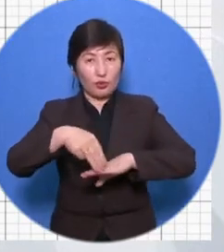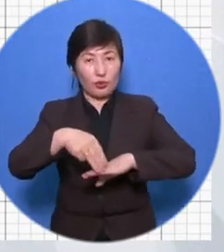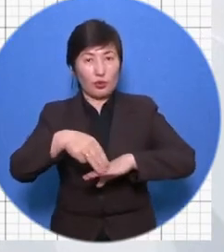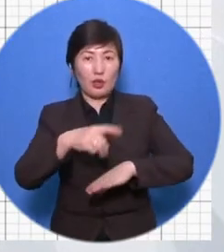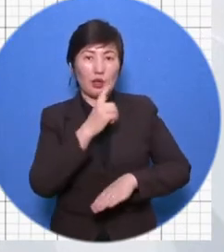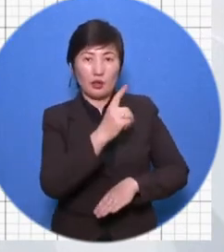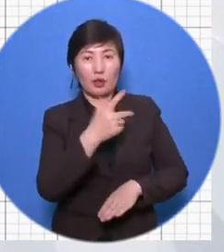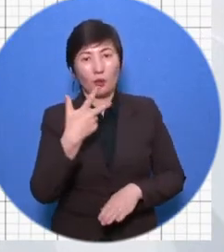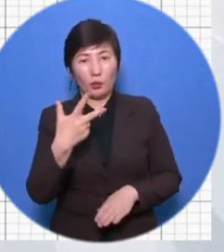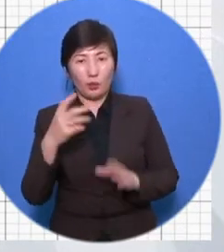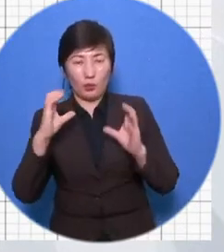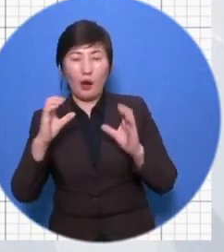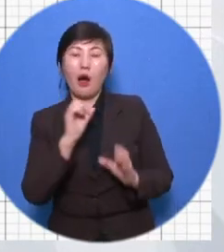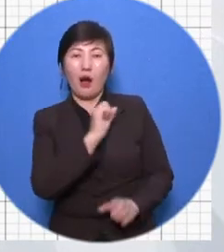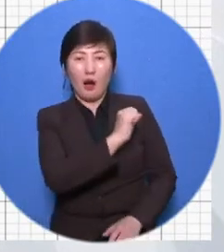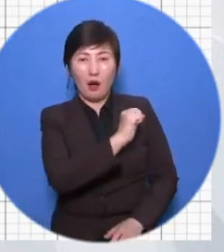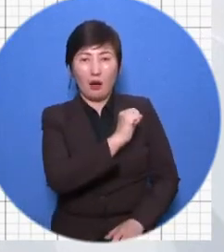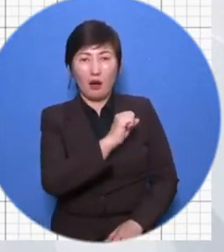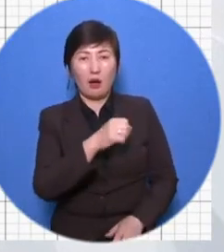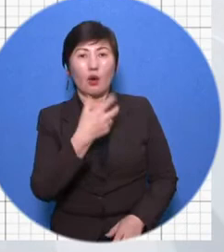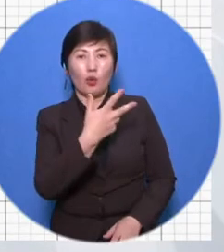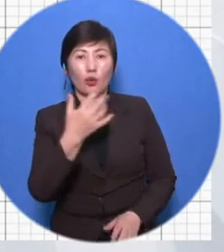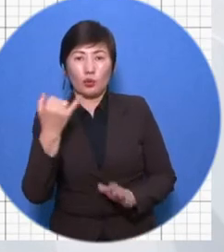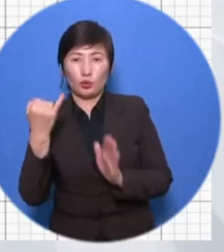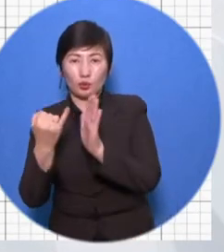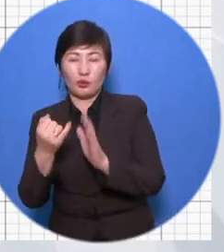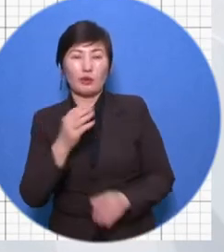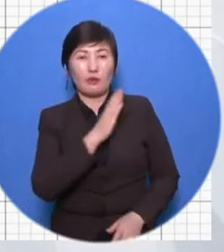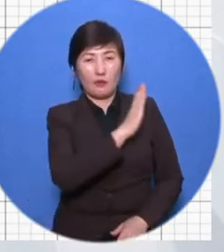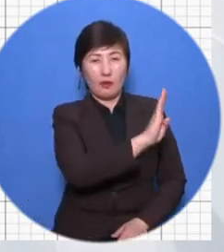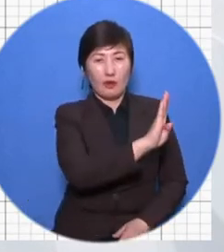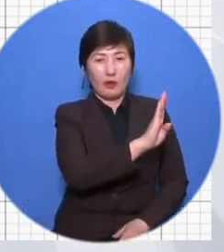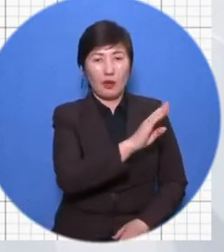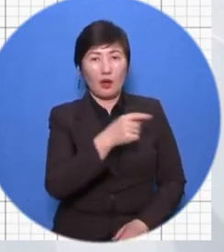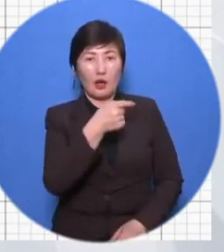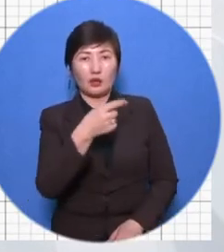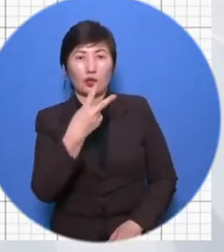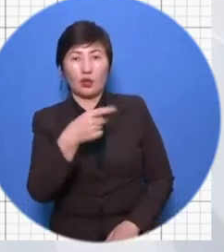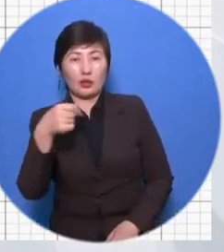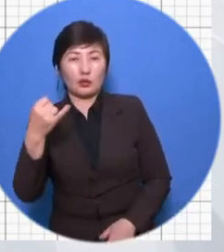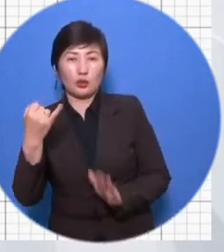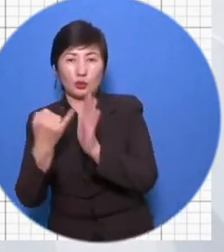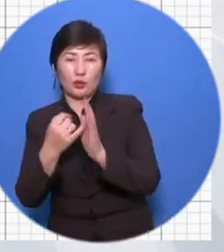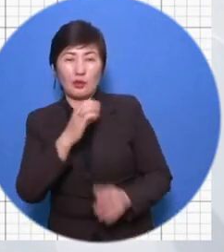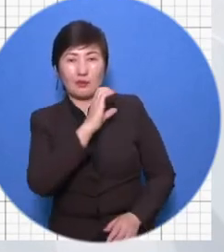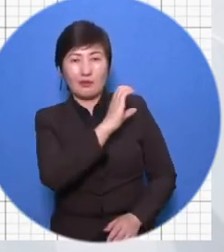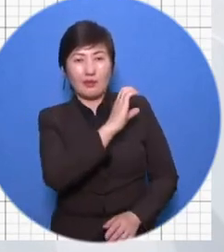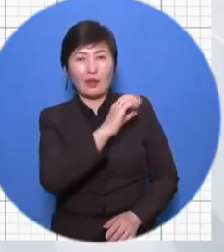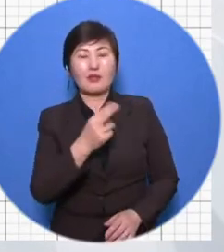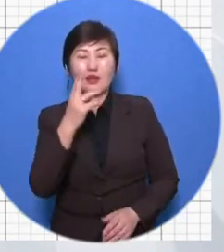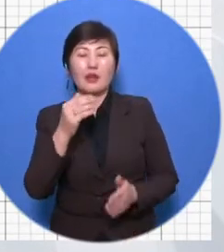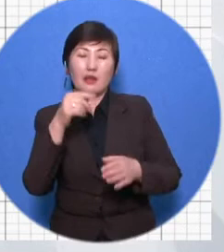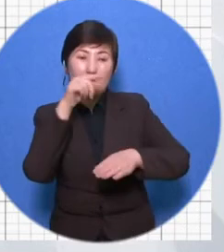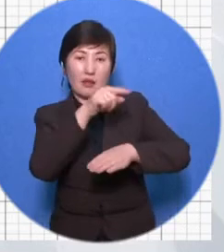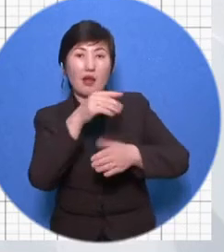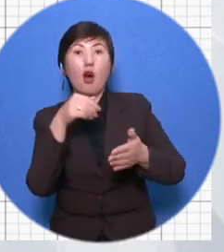1 3 координаттай а цэг, 3 6 координаттай б цэг, хасах 2 хасах 6 координаттай c цэгүүд орших уу гэсэн даалгавар